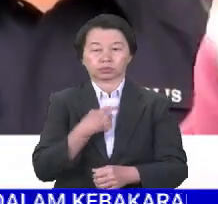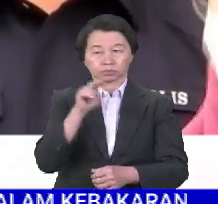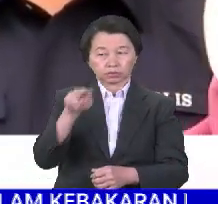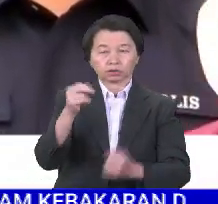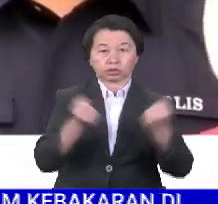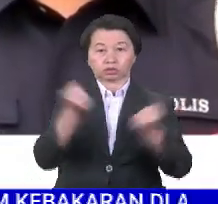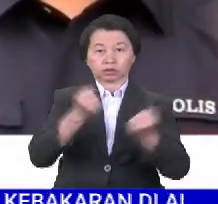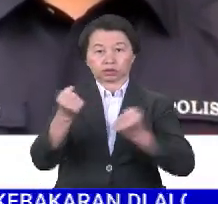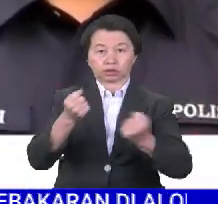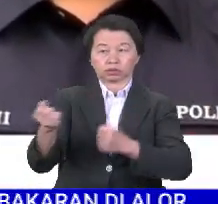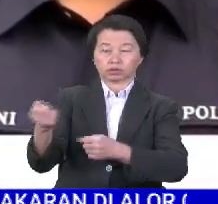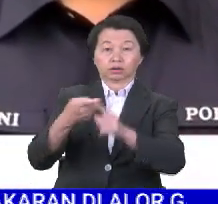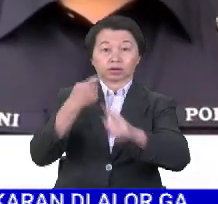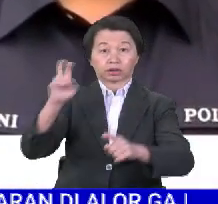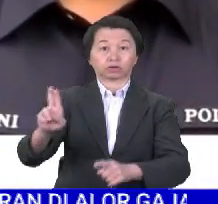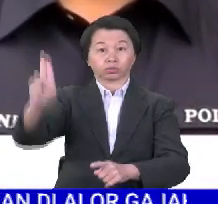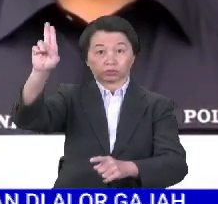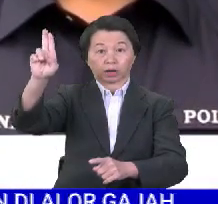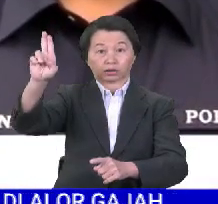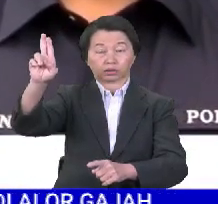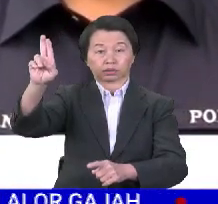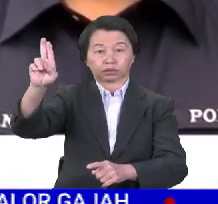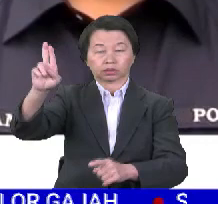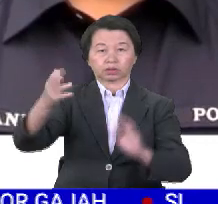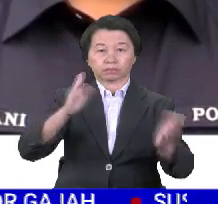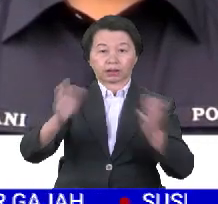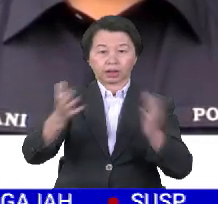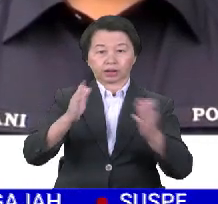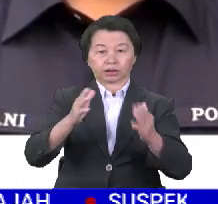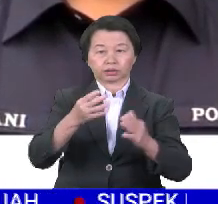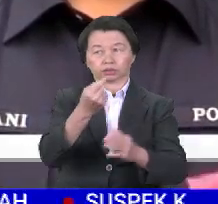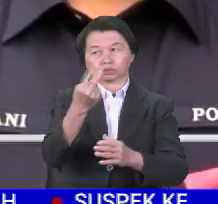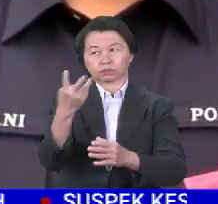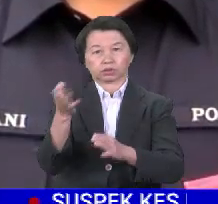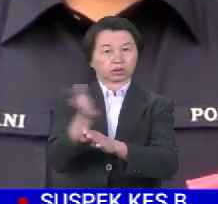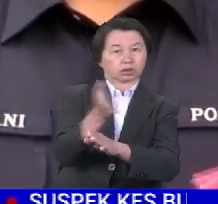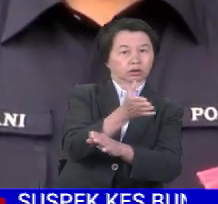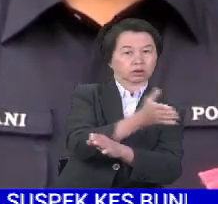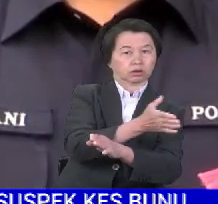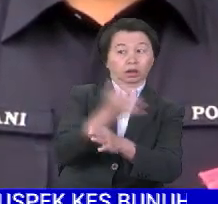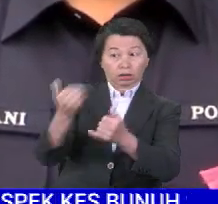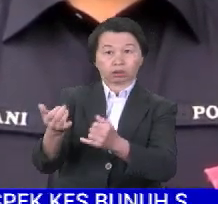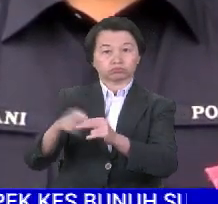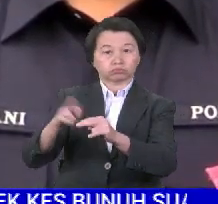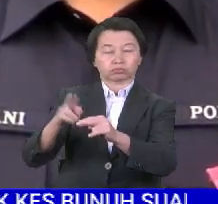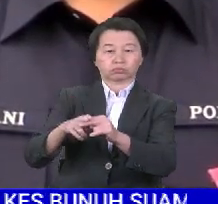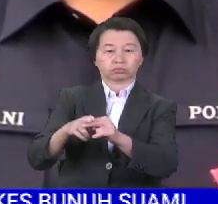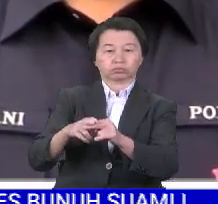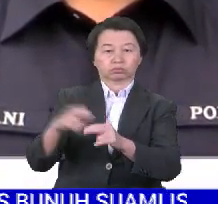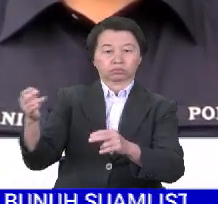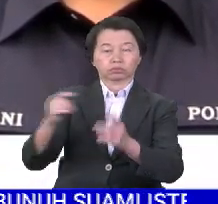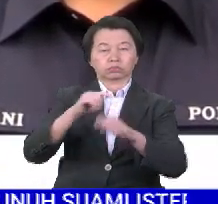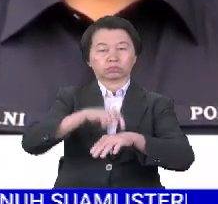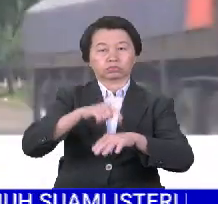kenderaan banyak yang masuk daripada utara berbanding dengan beberapa hari sebelum ini lah. Dan kenderaan ini masuk